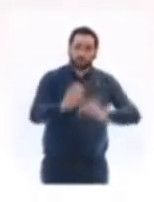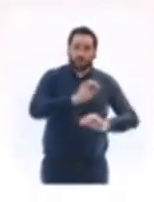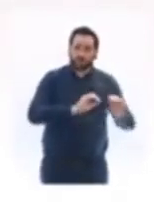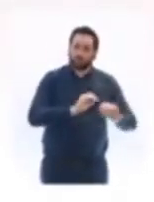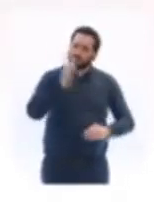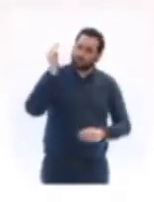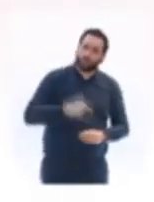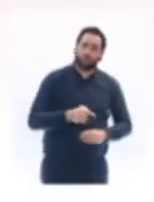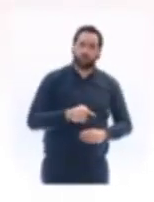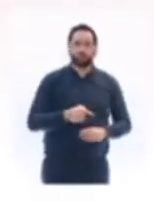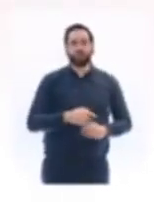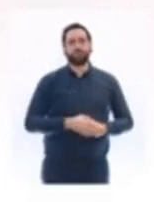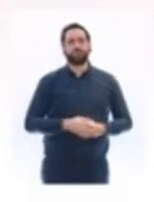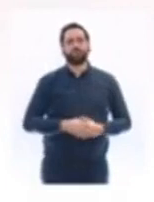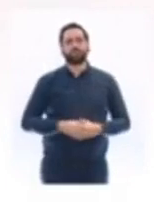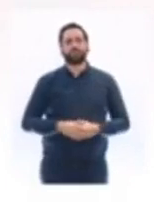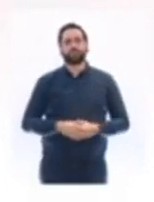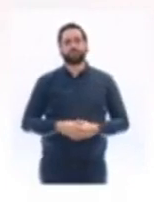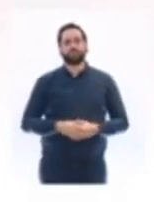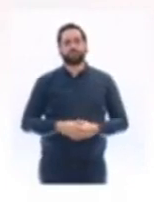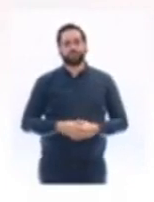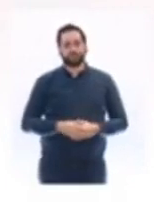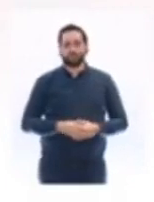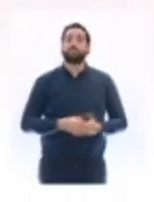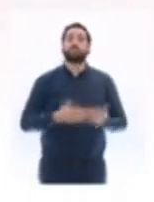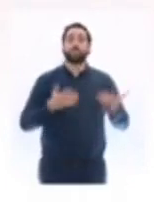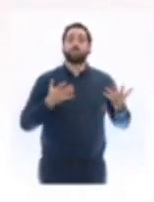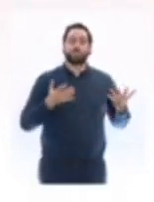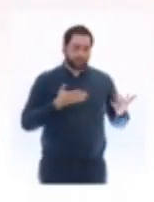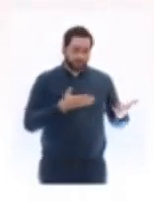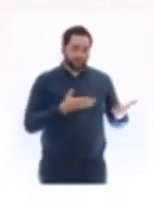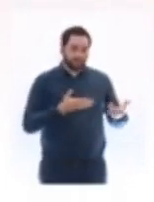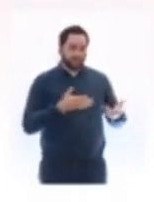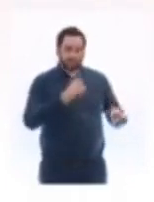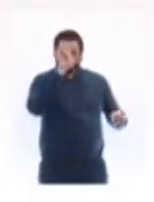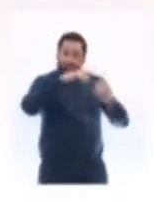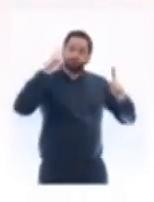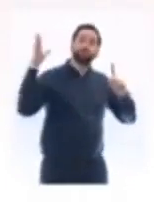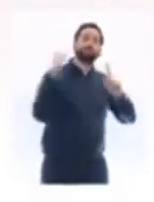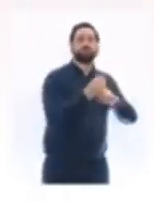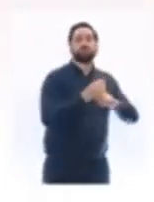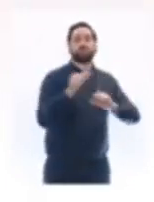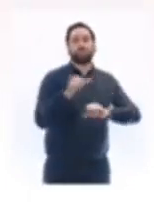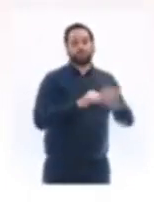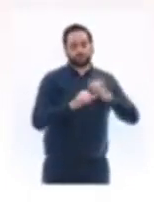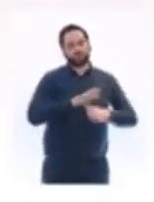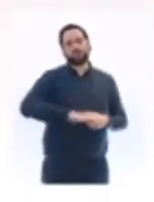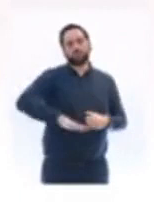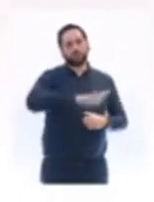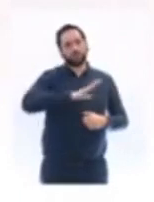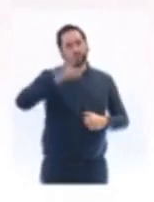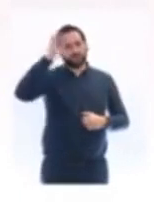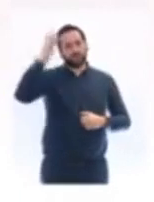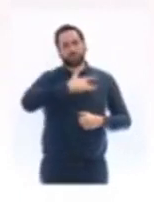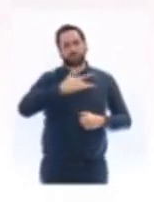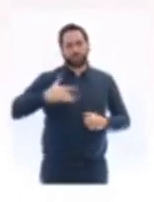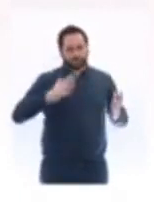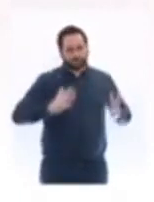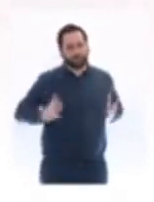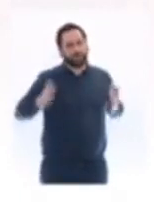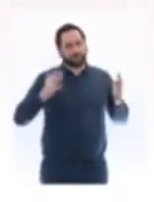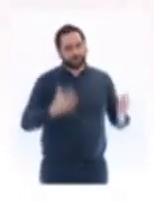Monsieur le Premier ministre, il y a plusieurs objectifs quand on parle de la préparation du système sanitaire. Le premier objectif,